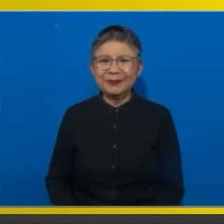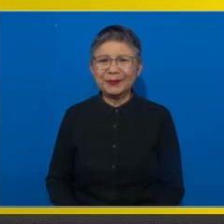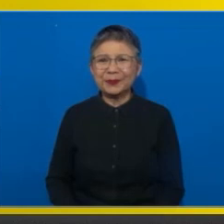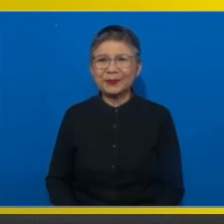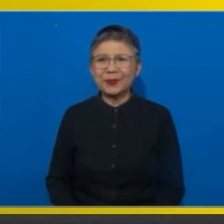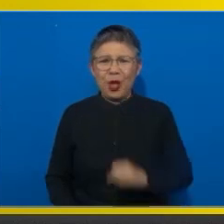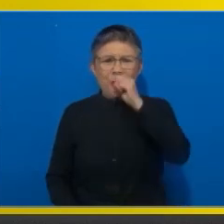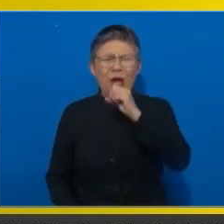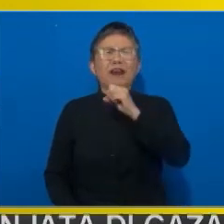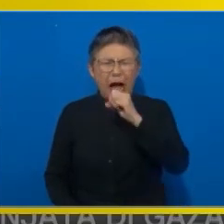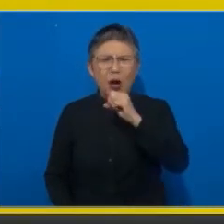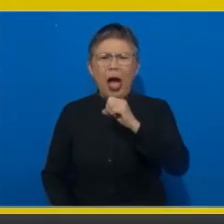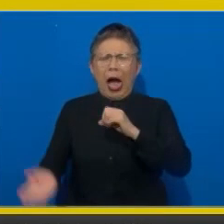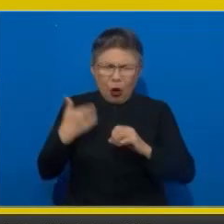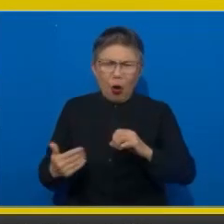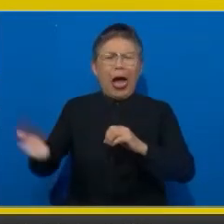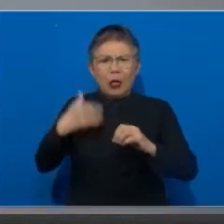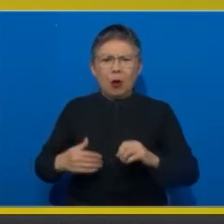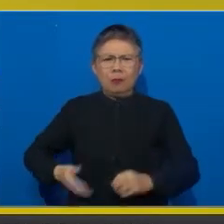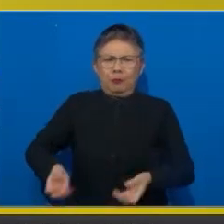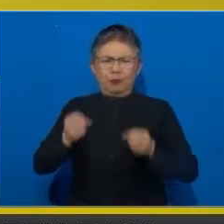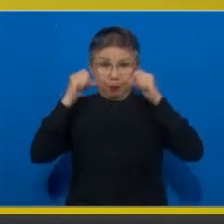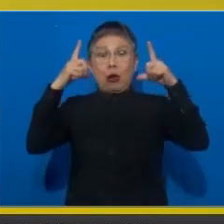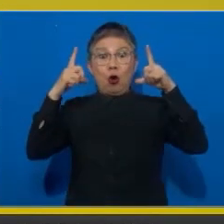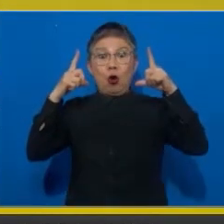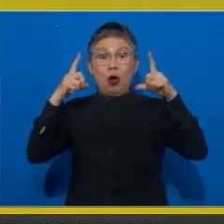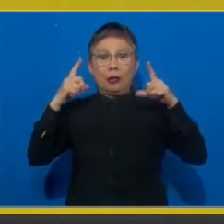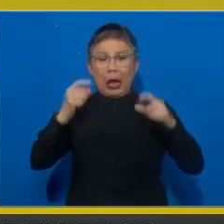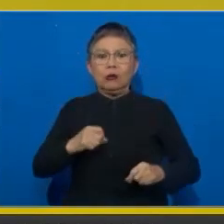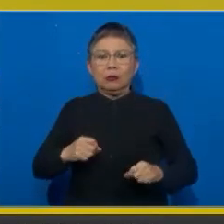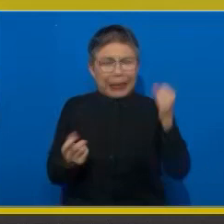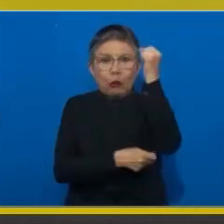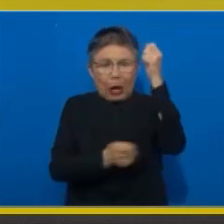Sambil berteriak, "Ayo, ayo bangun!"